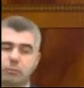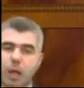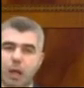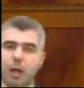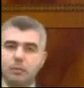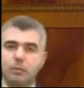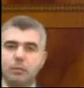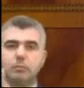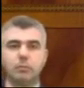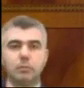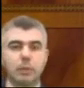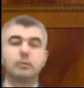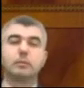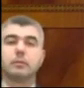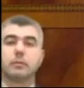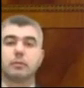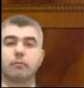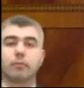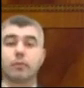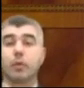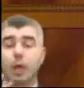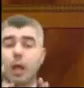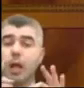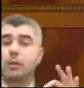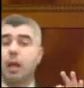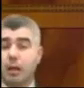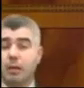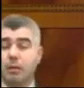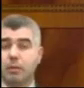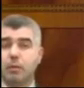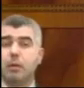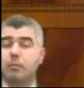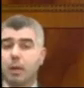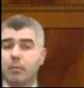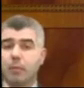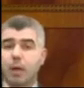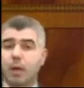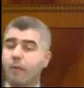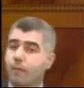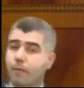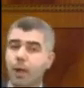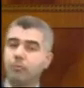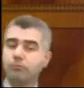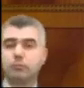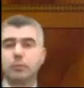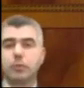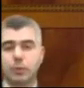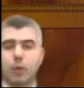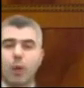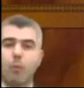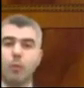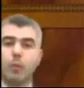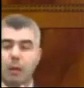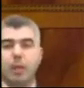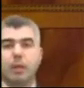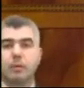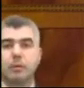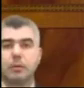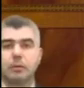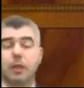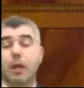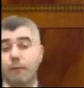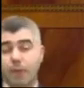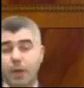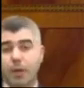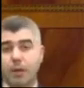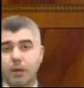وفقا لمفاوضات الأمم المتحدة. نعم، في إطار تاريخ احترام